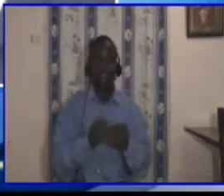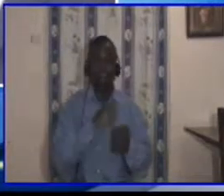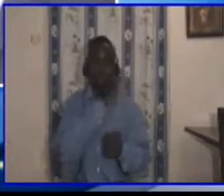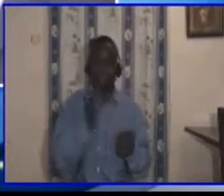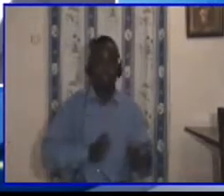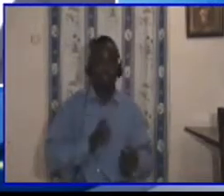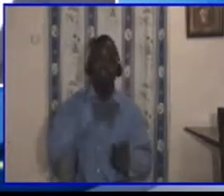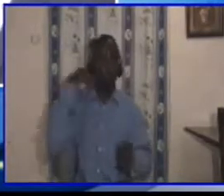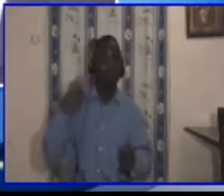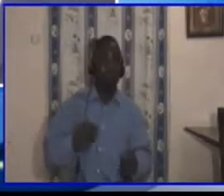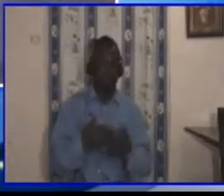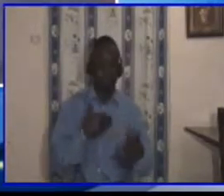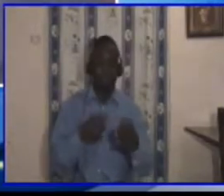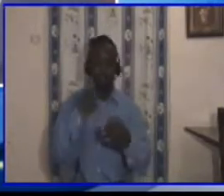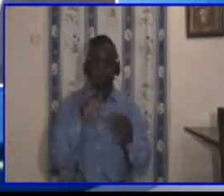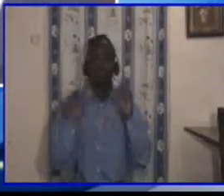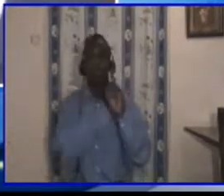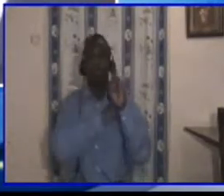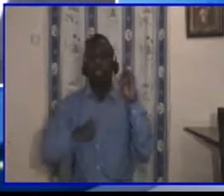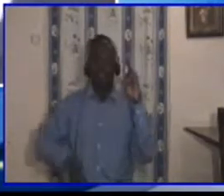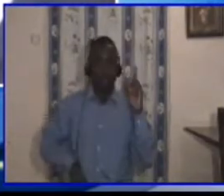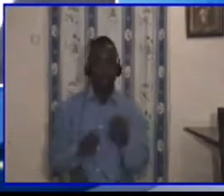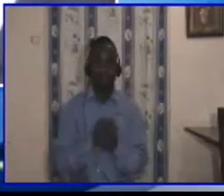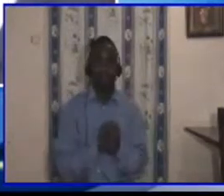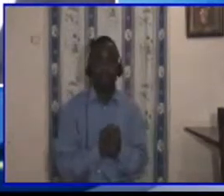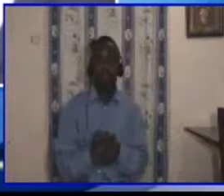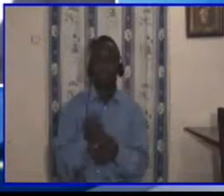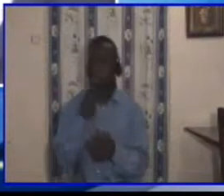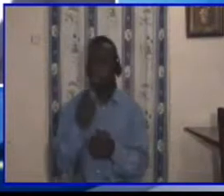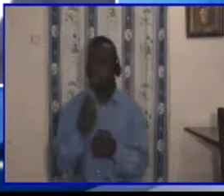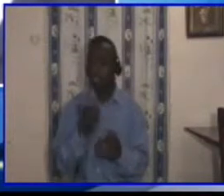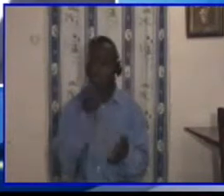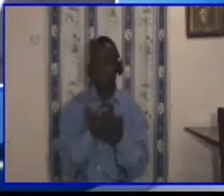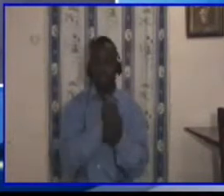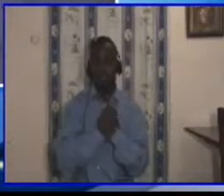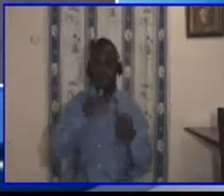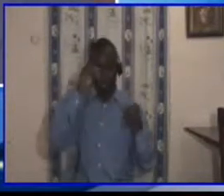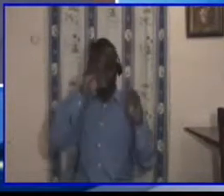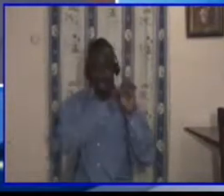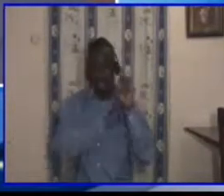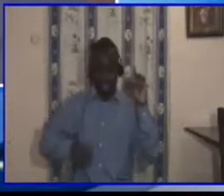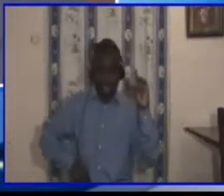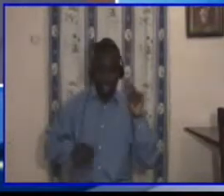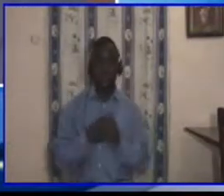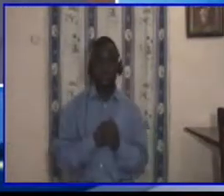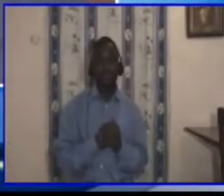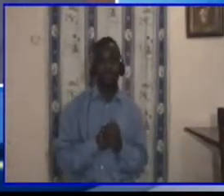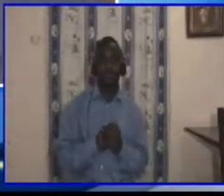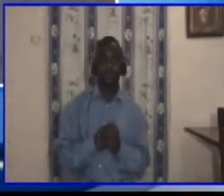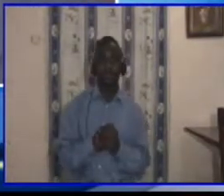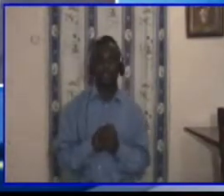ma io ho fatto un voto davanti al signore ho detto caro